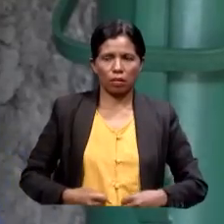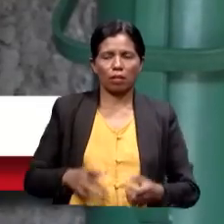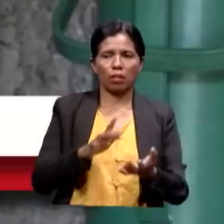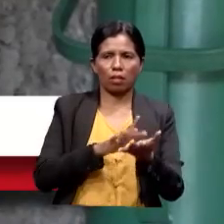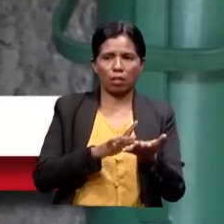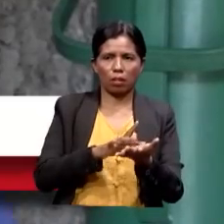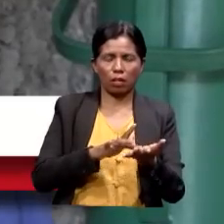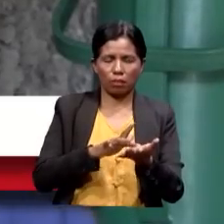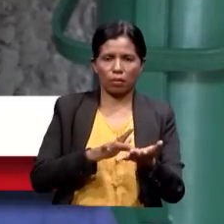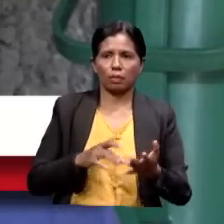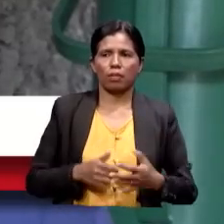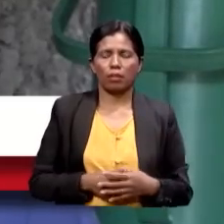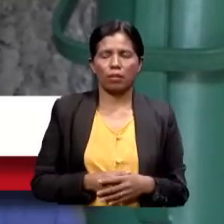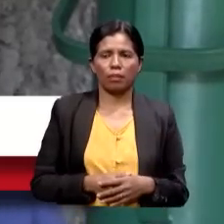maka.